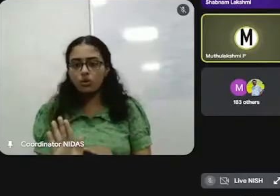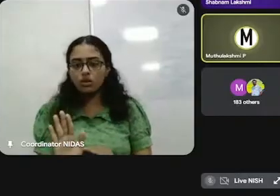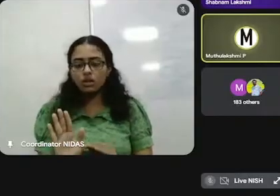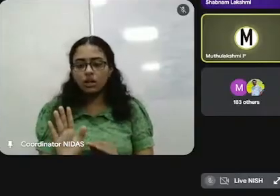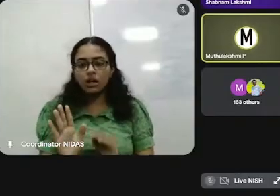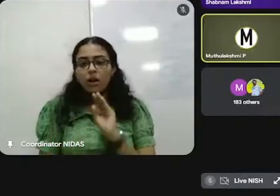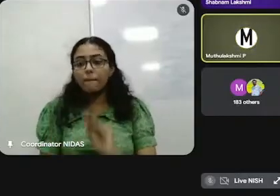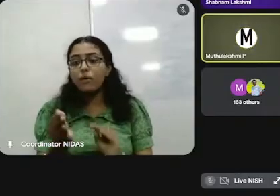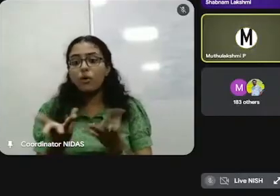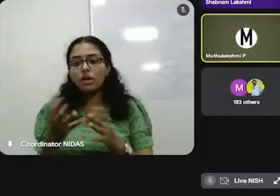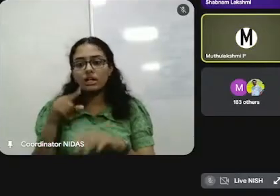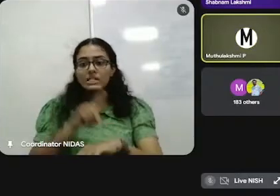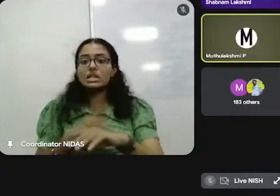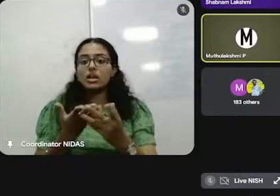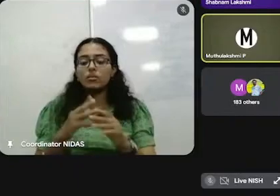when you are sleeping.